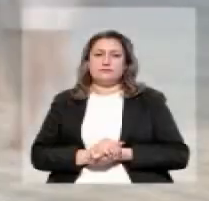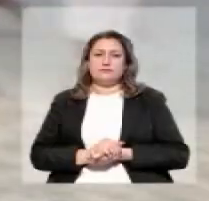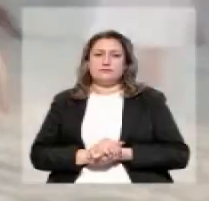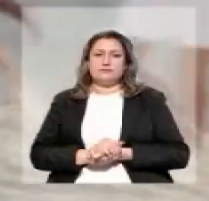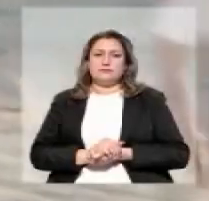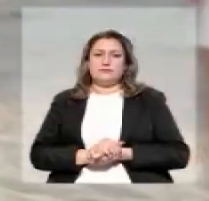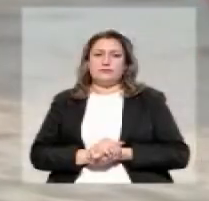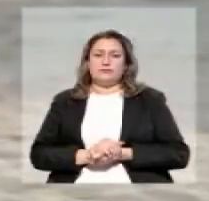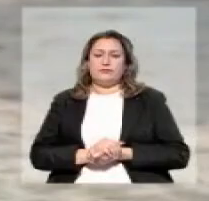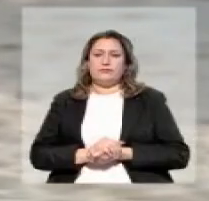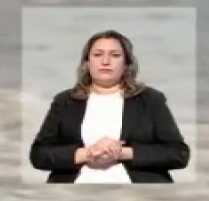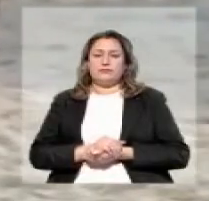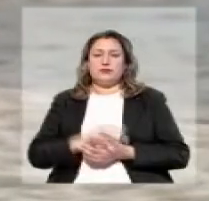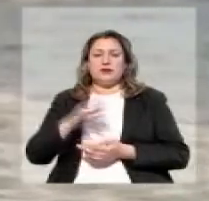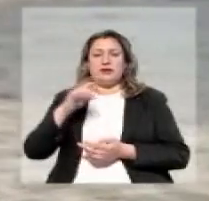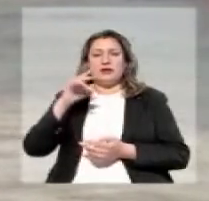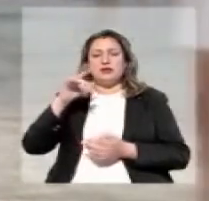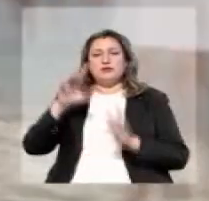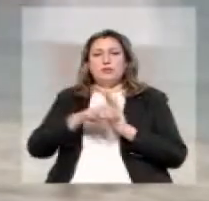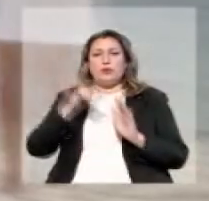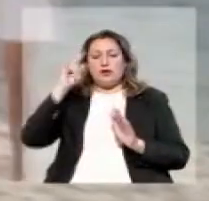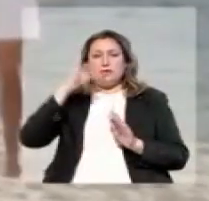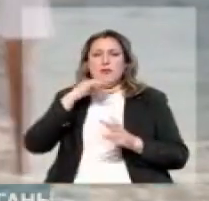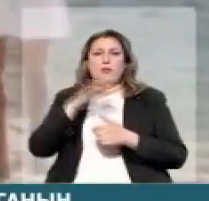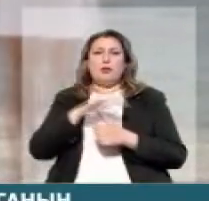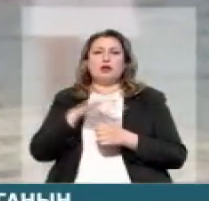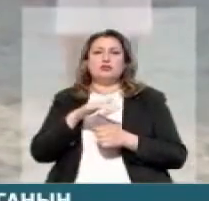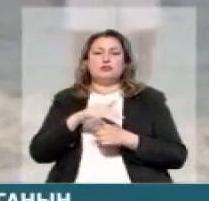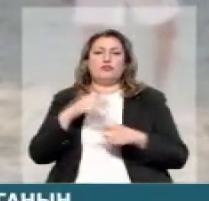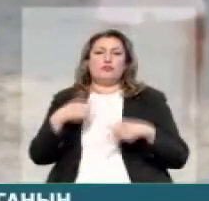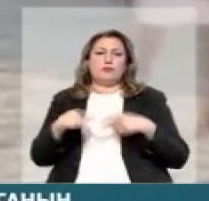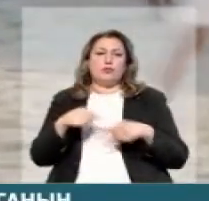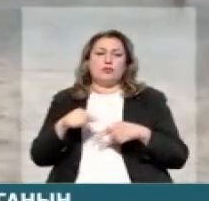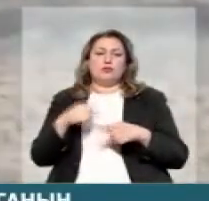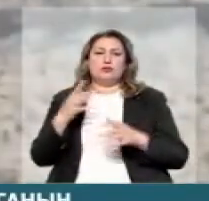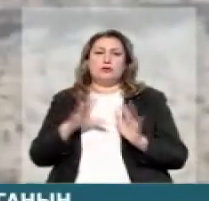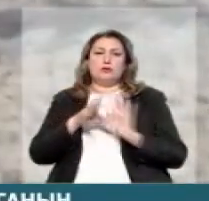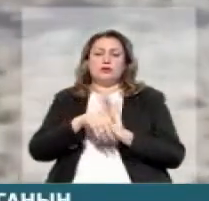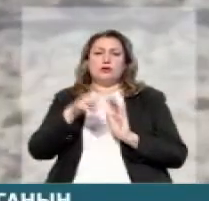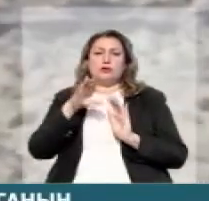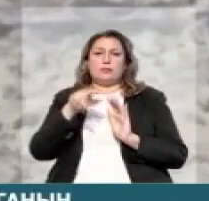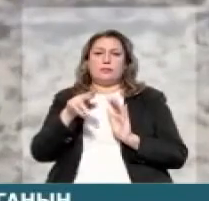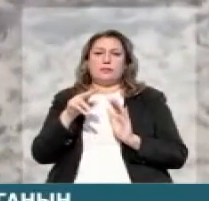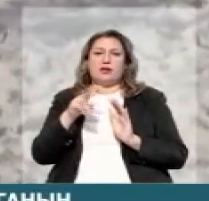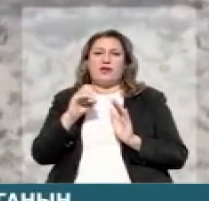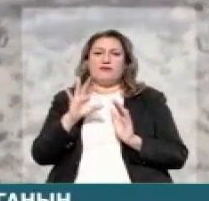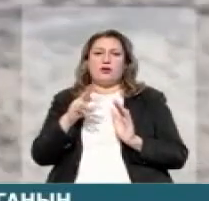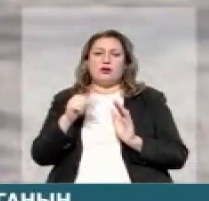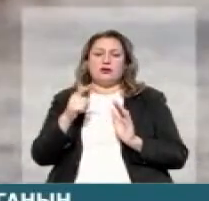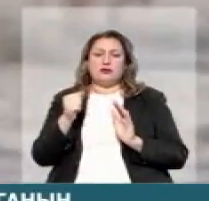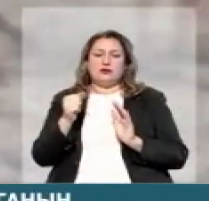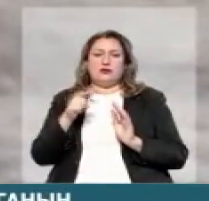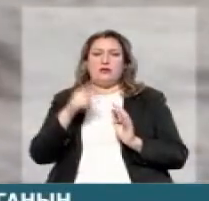Жағажай футболынан Қазақстан ұлттық құрамасы Еуролиганың топ дивизионына өтті. Молдова астанасы Кишиневте Болат Әленов